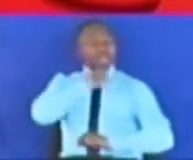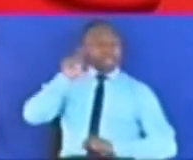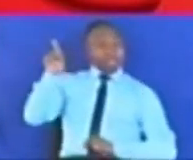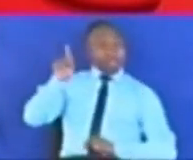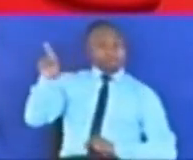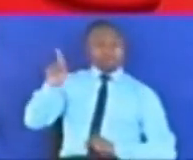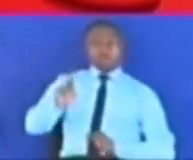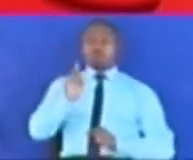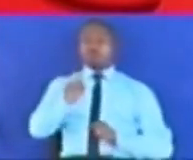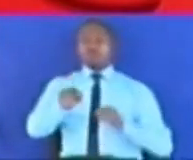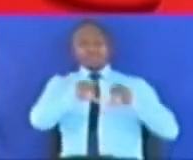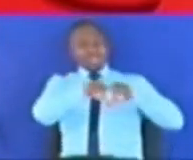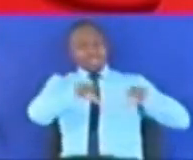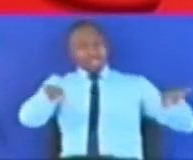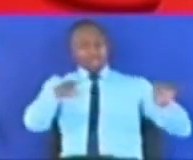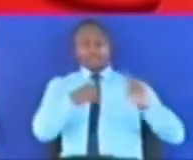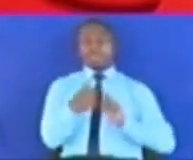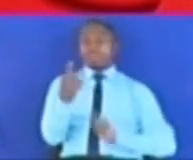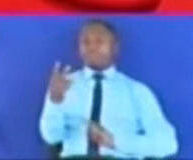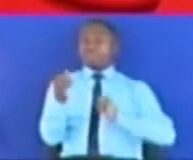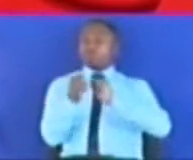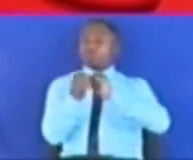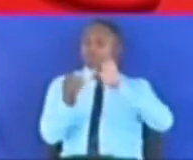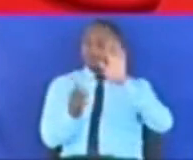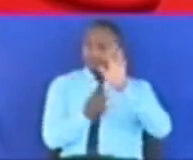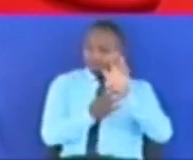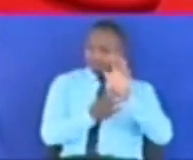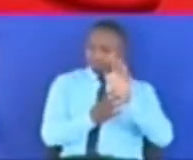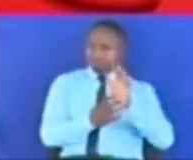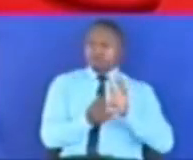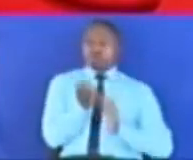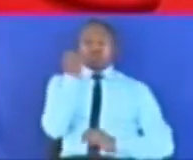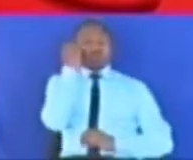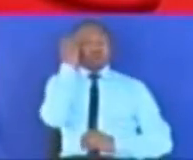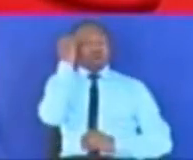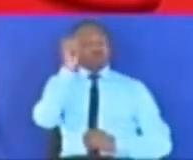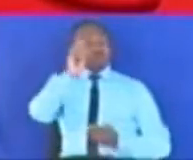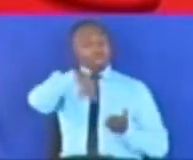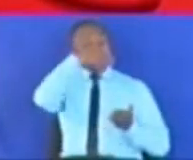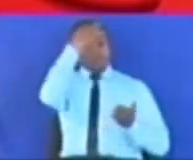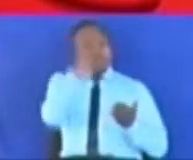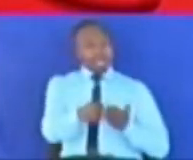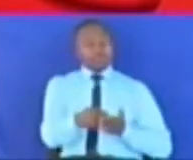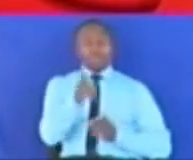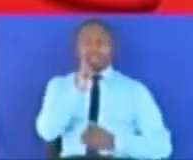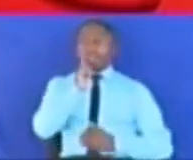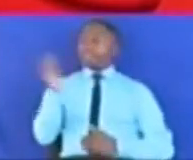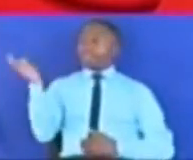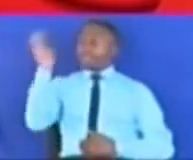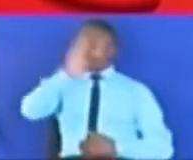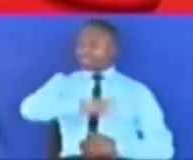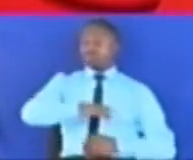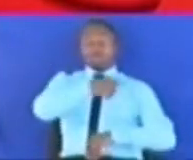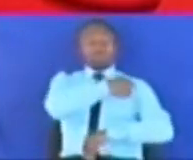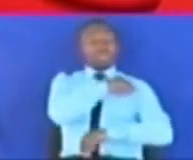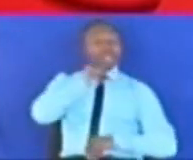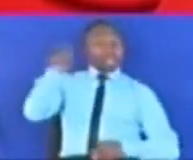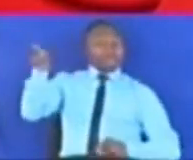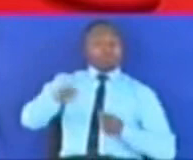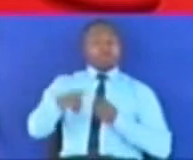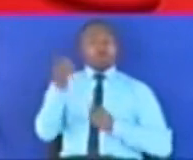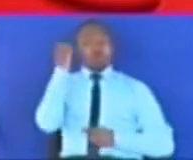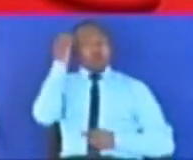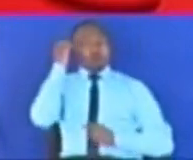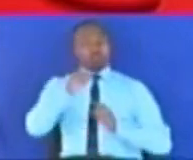Kahama ina vitanda 218. Lakini wagonjwa wanaolazwa kila siku kwenye hospitali ya Kahama ni